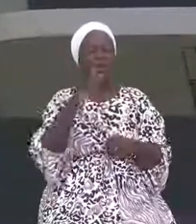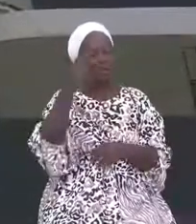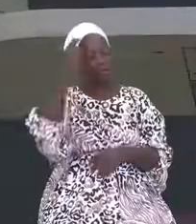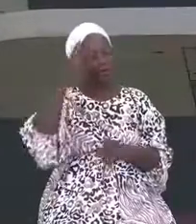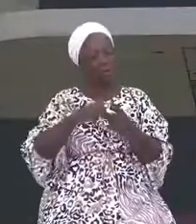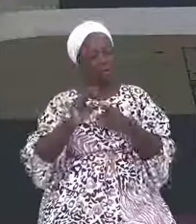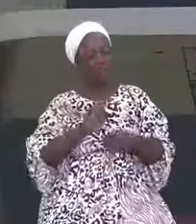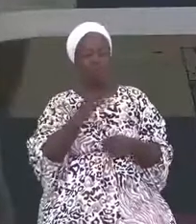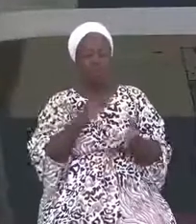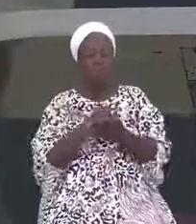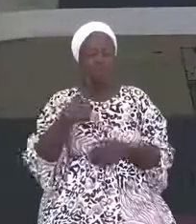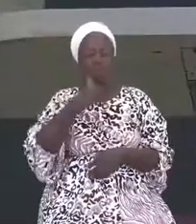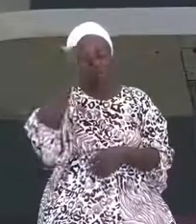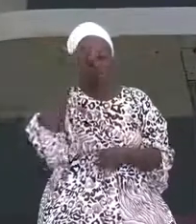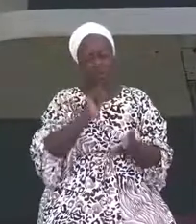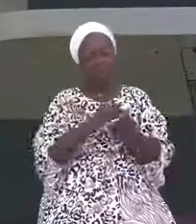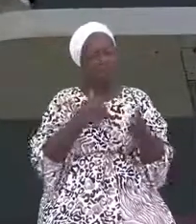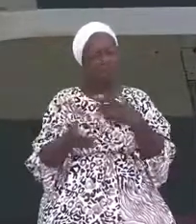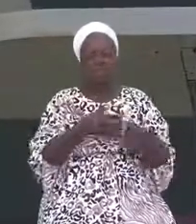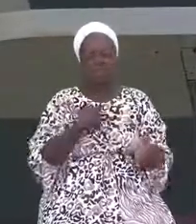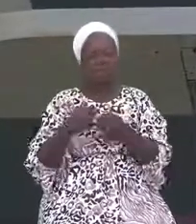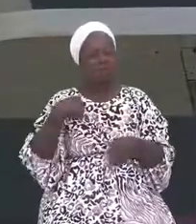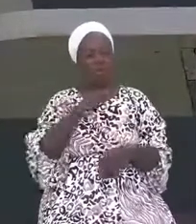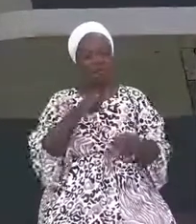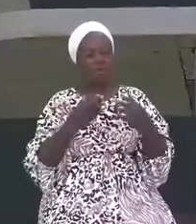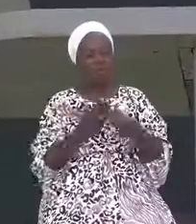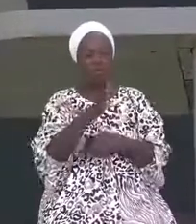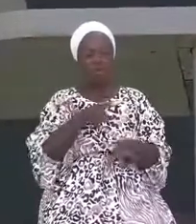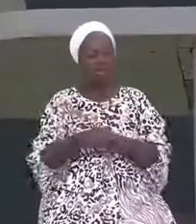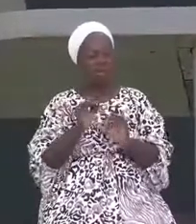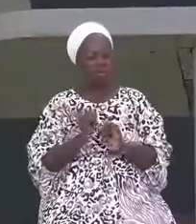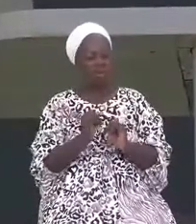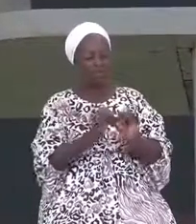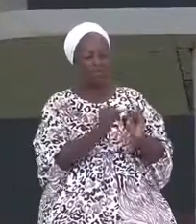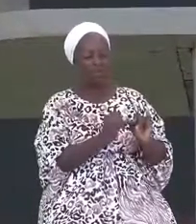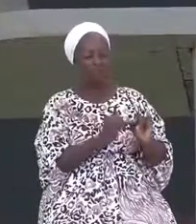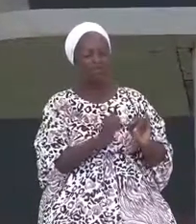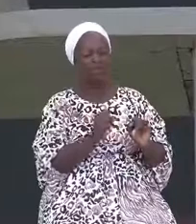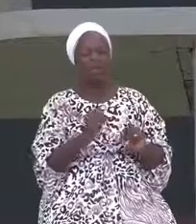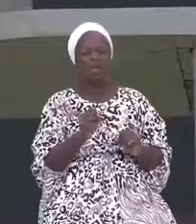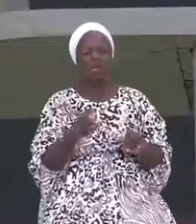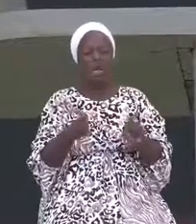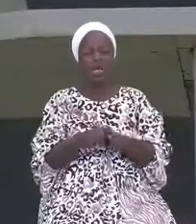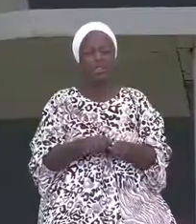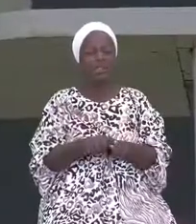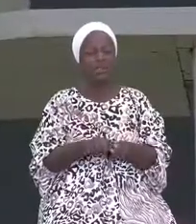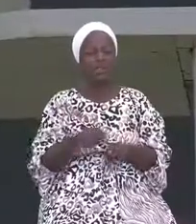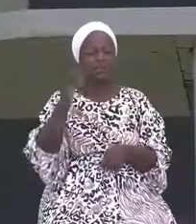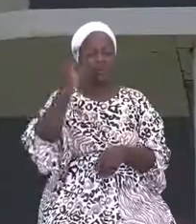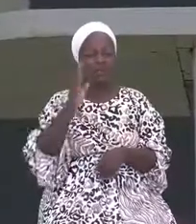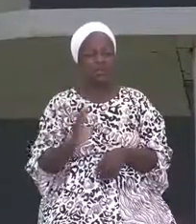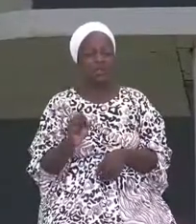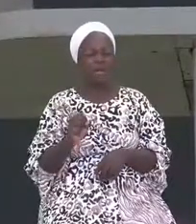sachions que quel que soit ce que nous traversons en tant qu'individu, en tant que ministre, en tant